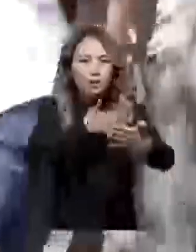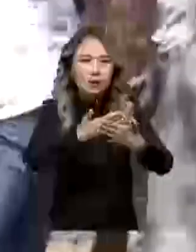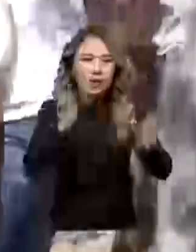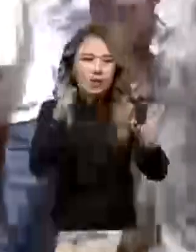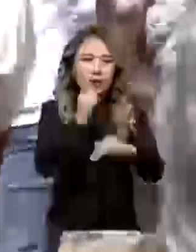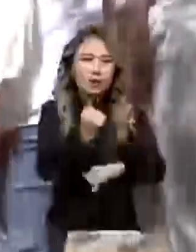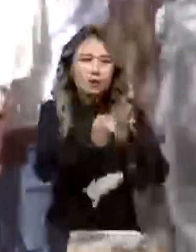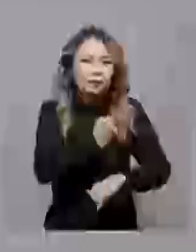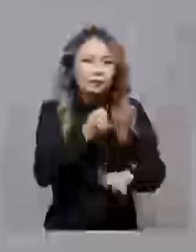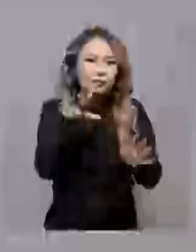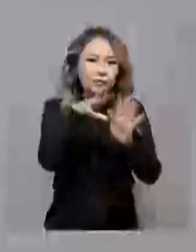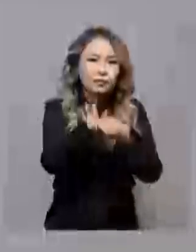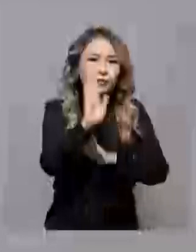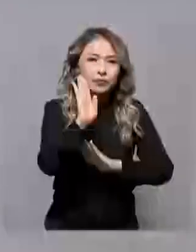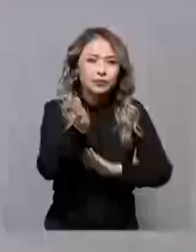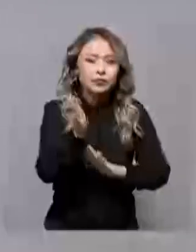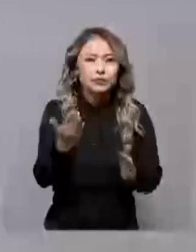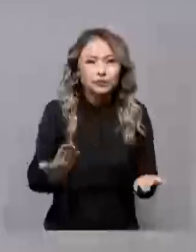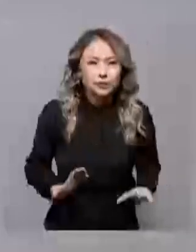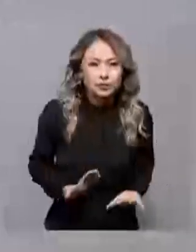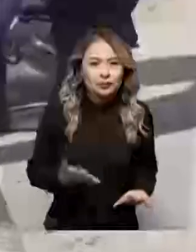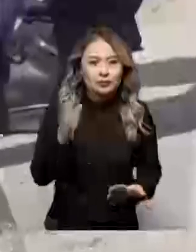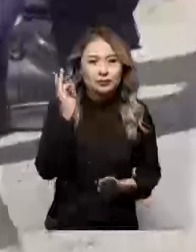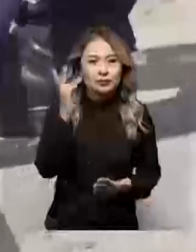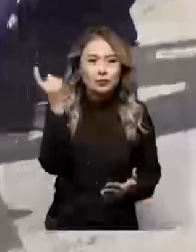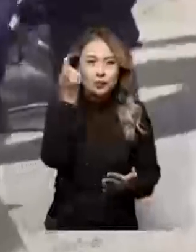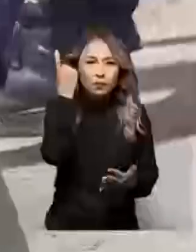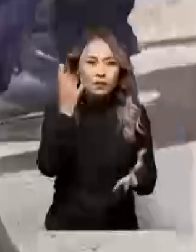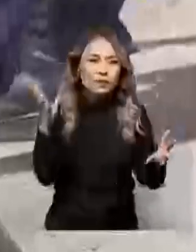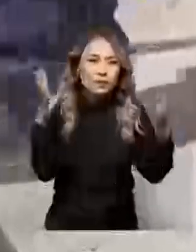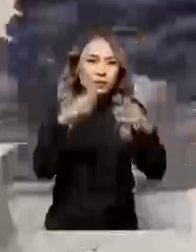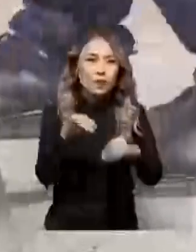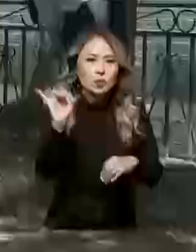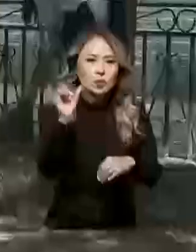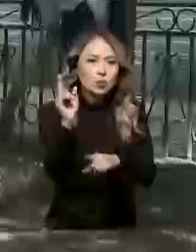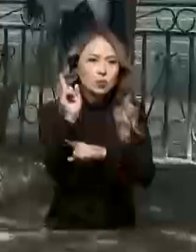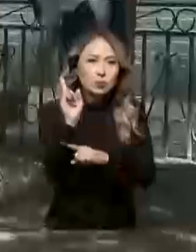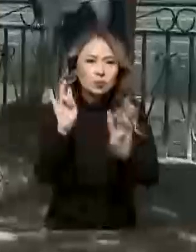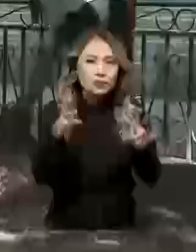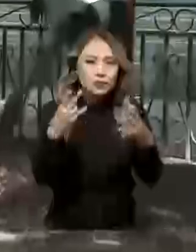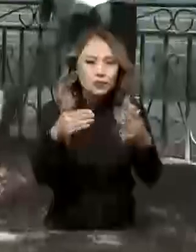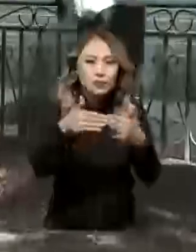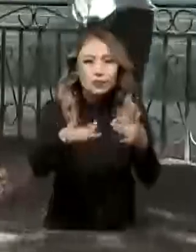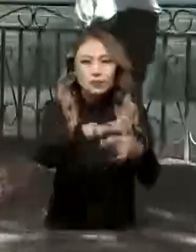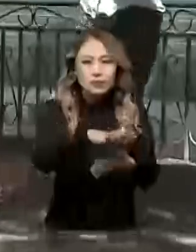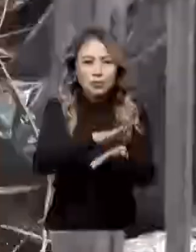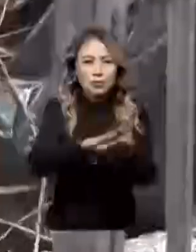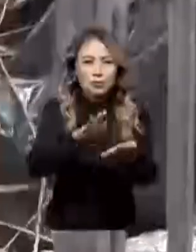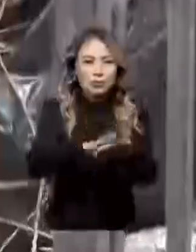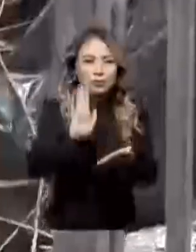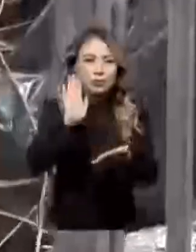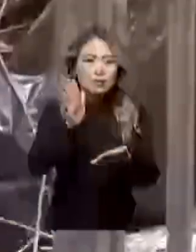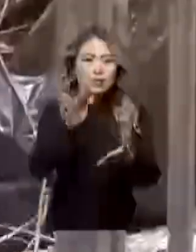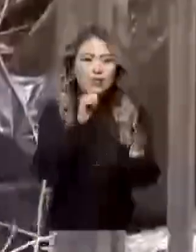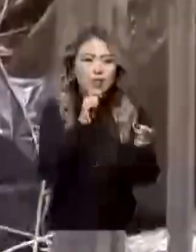табиғат жанашырларының қатары толыға түскен. Тұрғындар пәтерелер кооперативтерімен бірлесіп, сенбілікті күтпей-ақ үй ауласын тазалауды дәстүрге айналдырған.